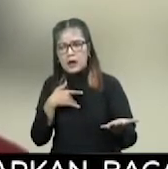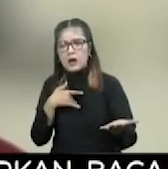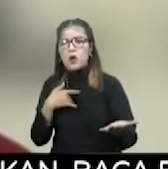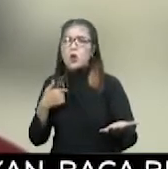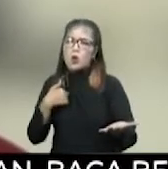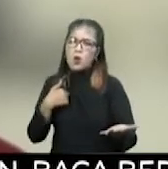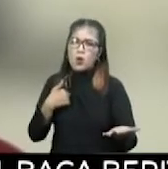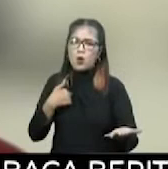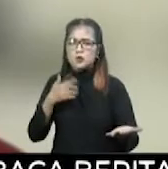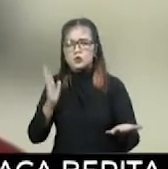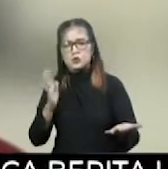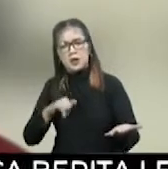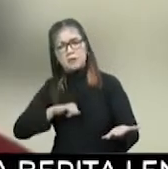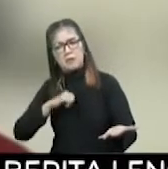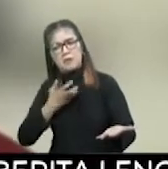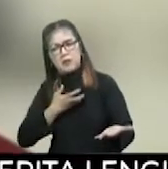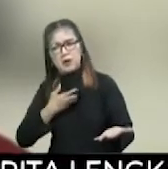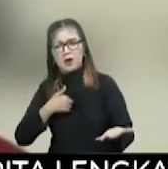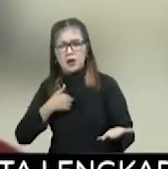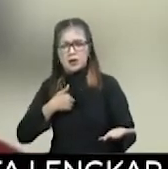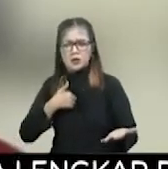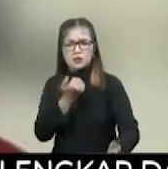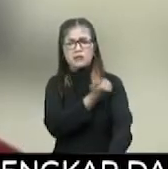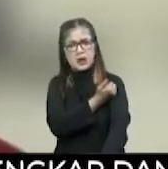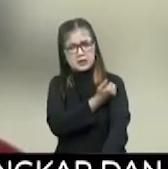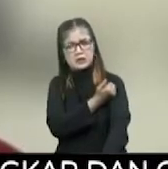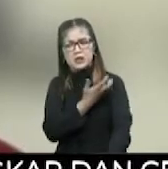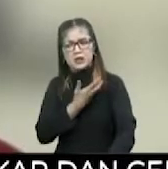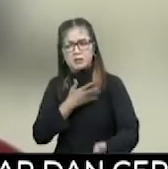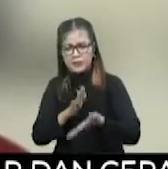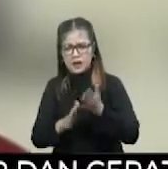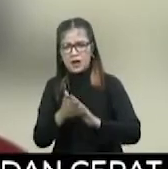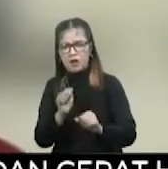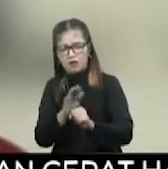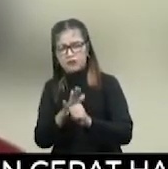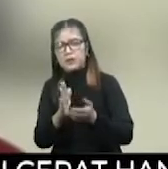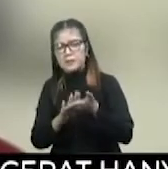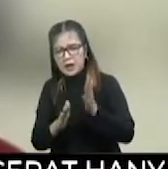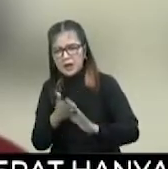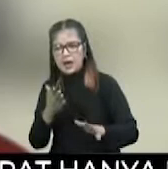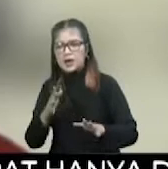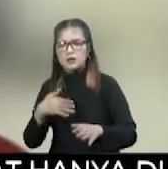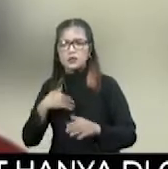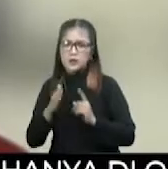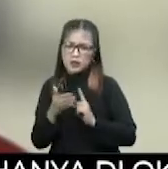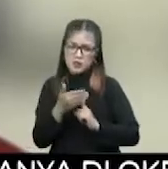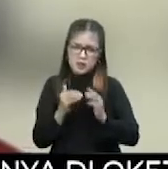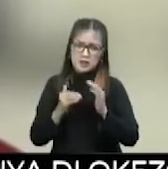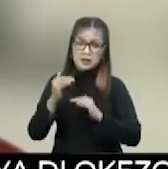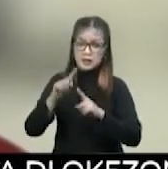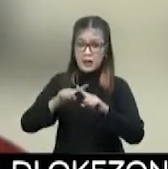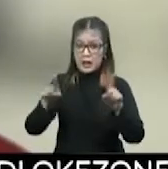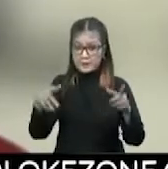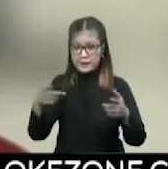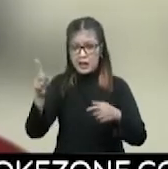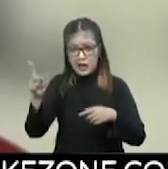lebih pede gitu, lebih yakin, wah sudah penyintas dan sudah juga divaksin, mestinya proteksinya lebih tinggi. Nah, tetap